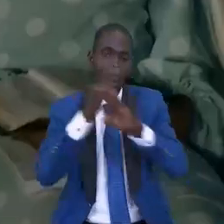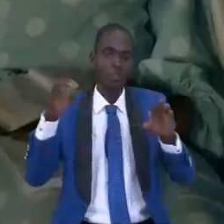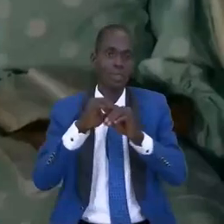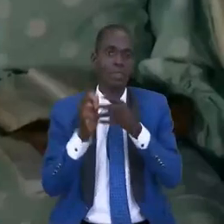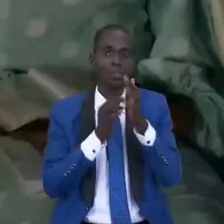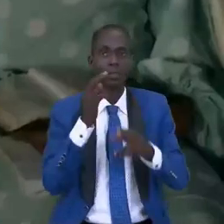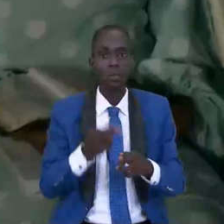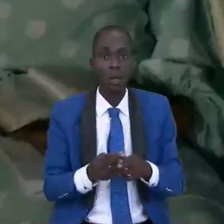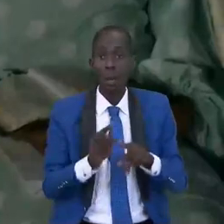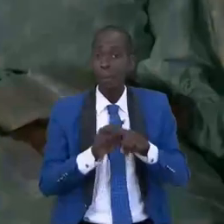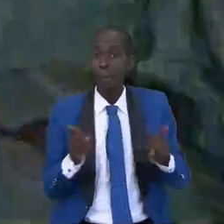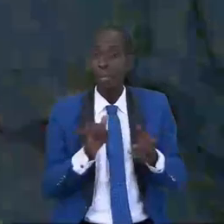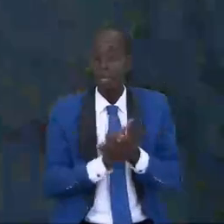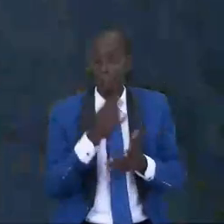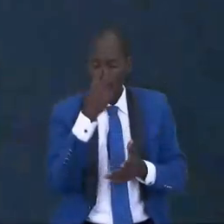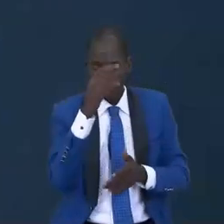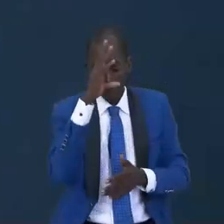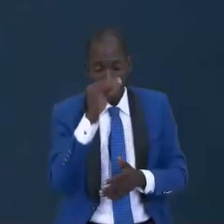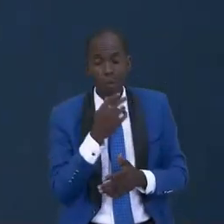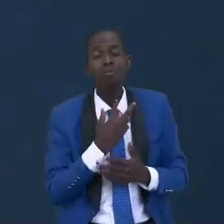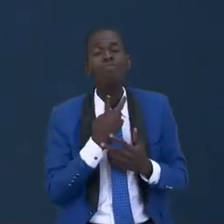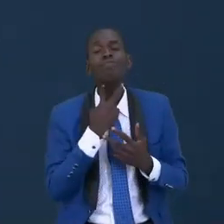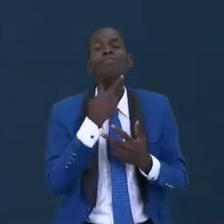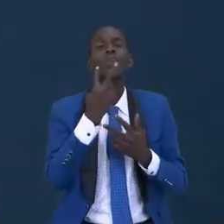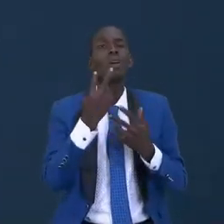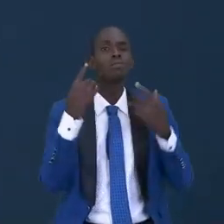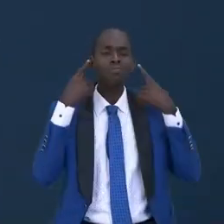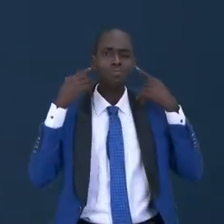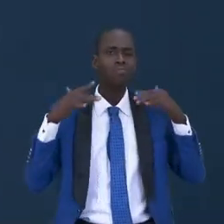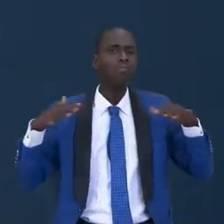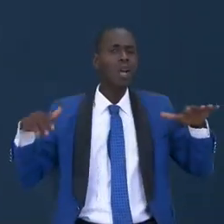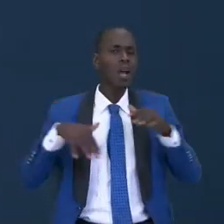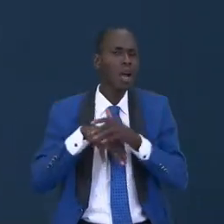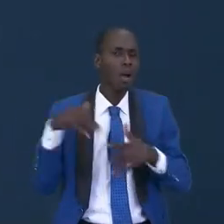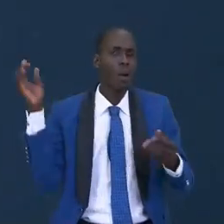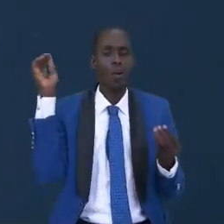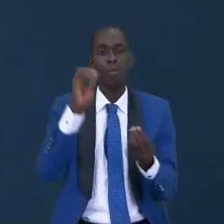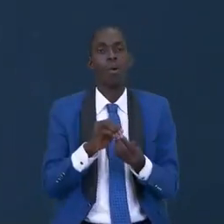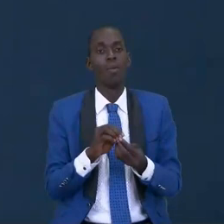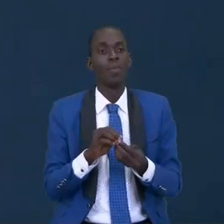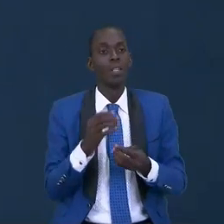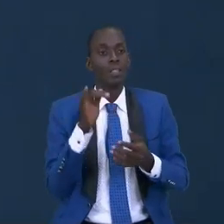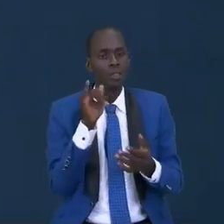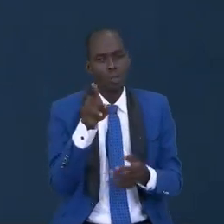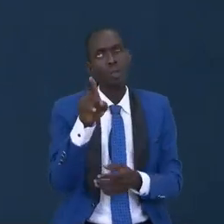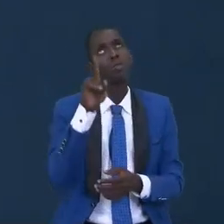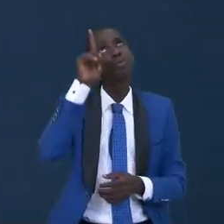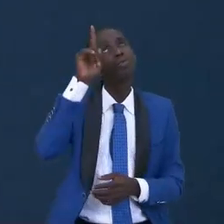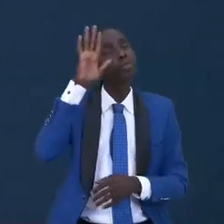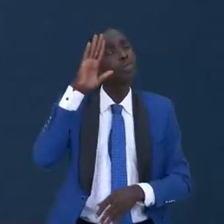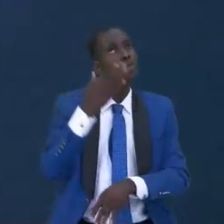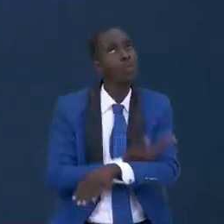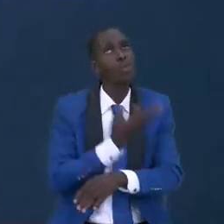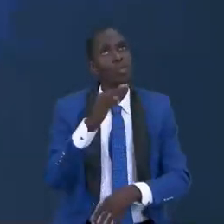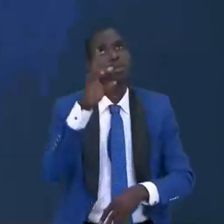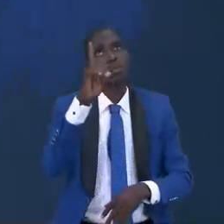t'affranchir. Mais, c'est dit que, mais il criait beaucoup plus fort. Fils de David,